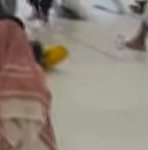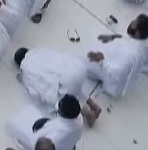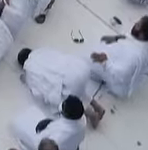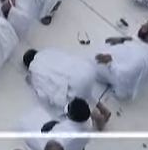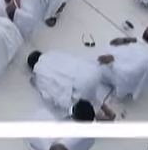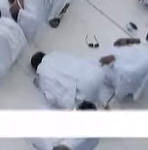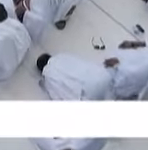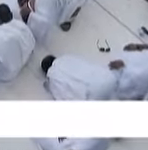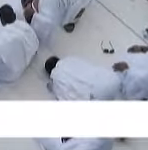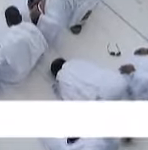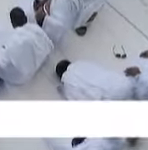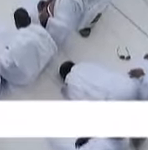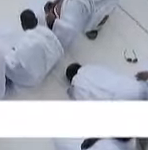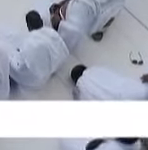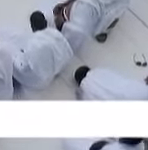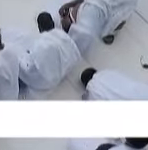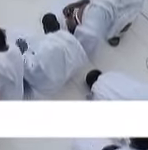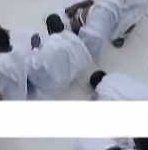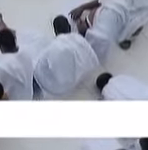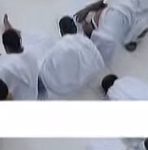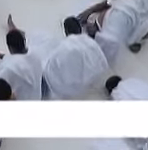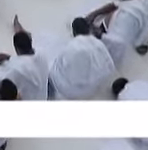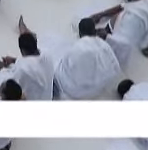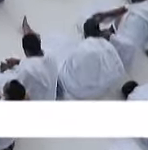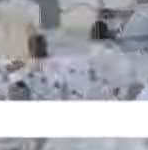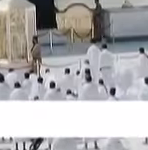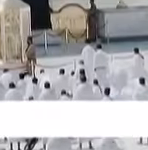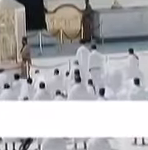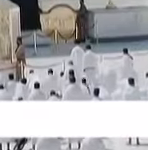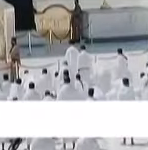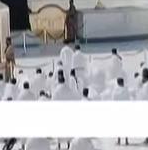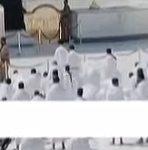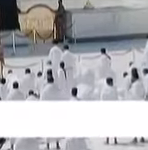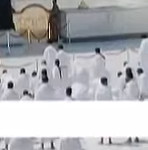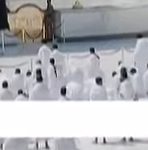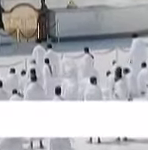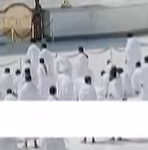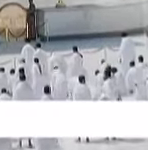Ibadah umrah kembali dibenarkan bermula 8 Februari.